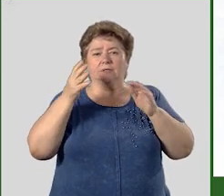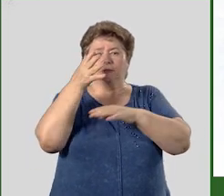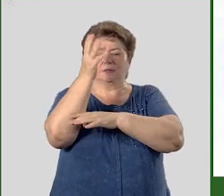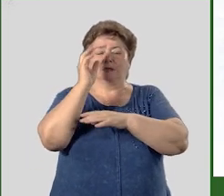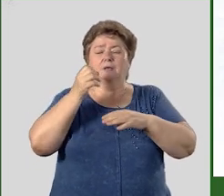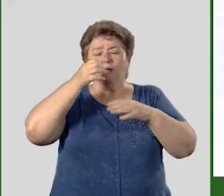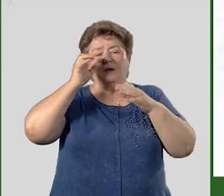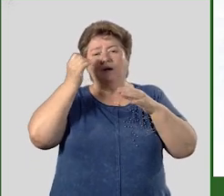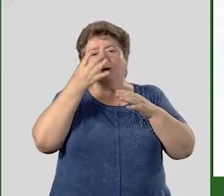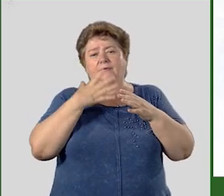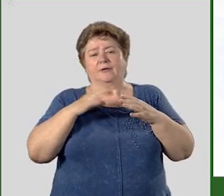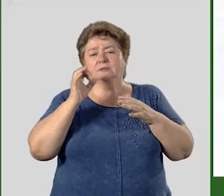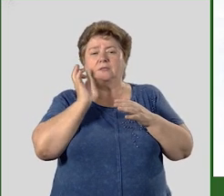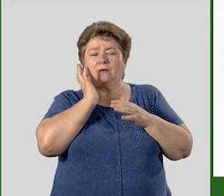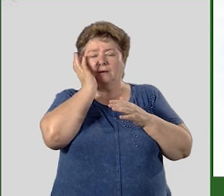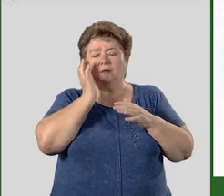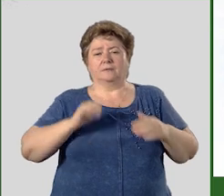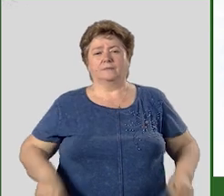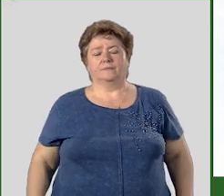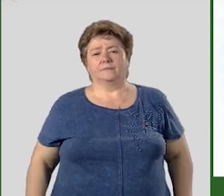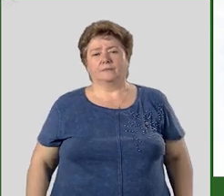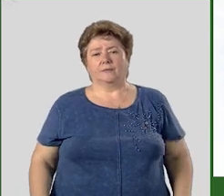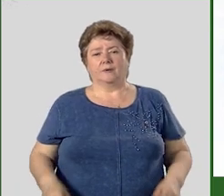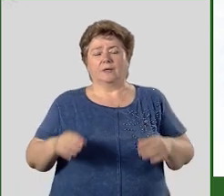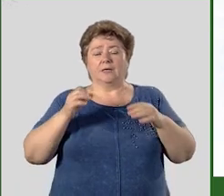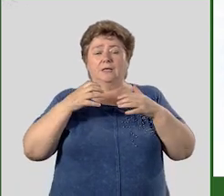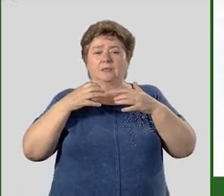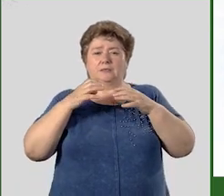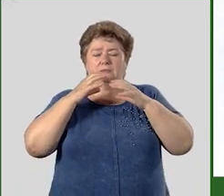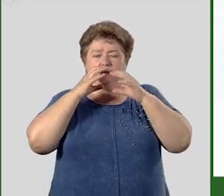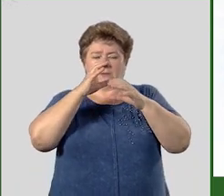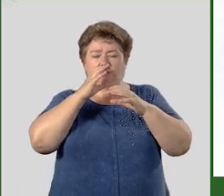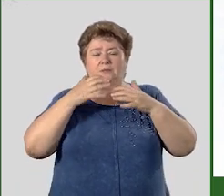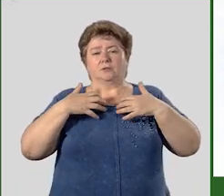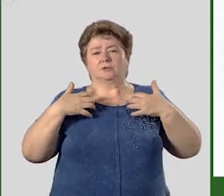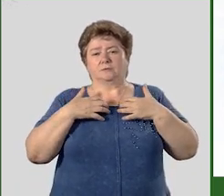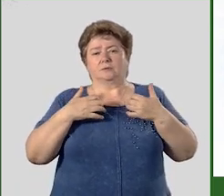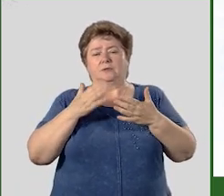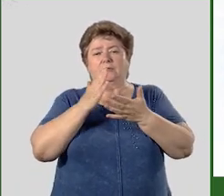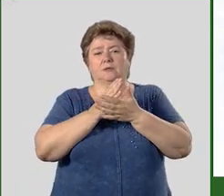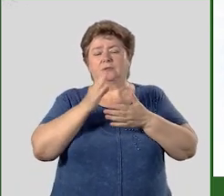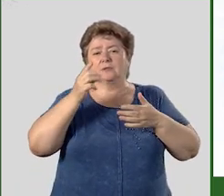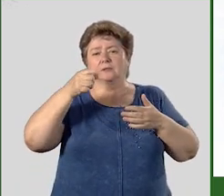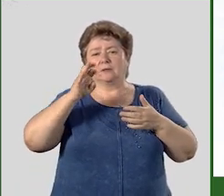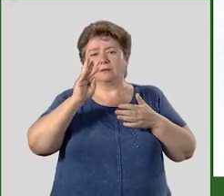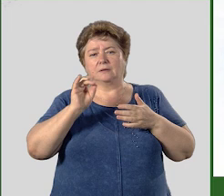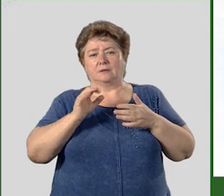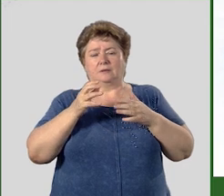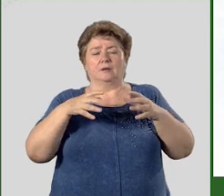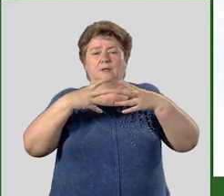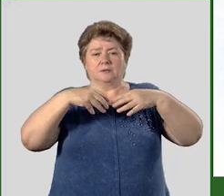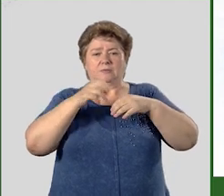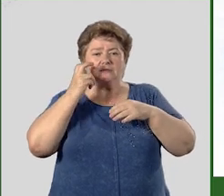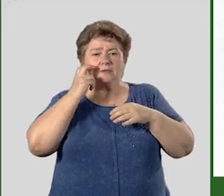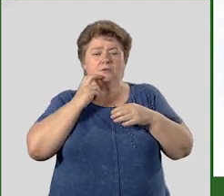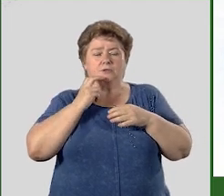и африканский орех. Из диких животных обитает генета, семейство